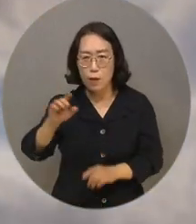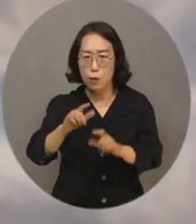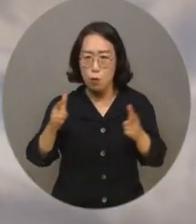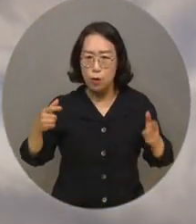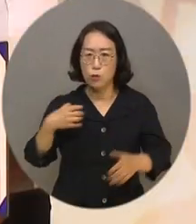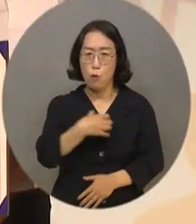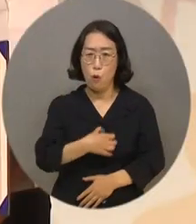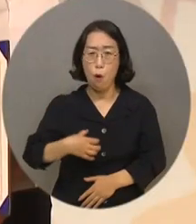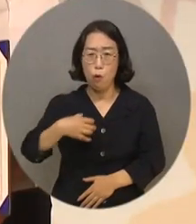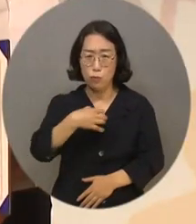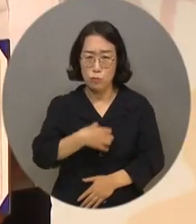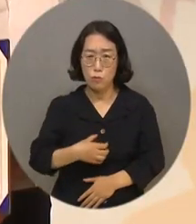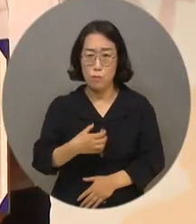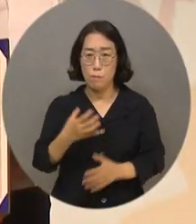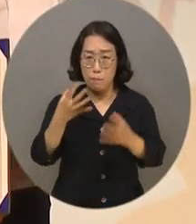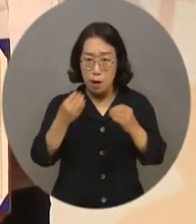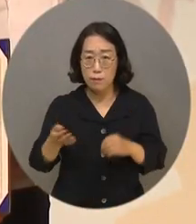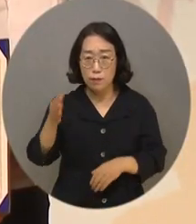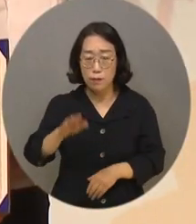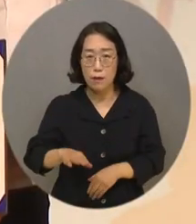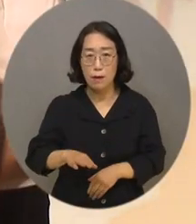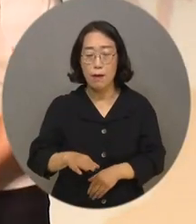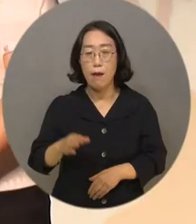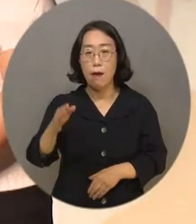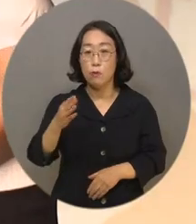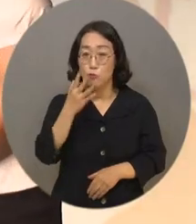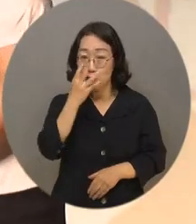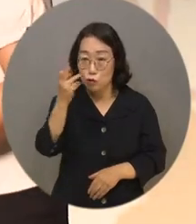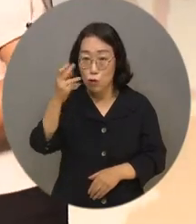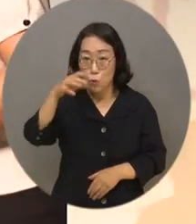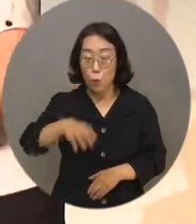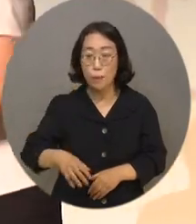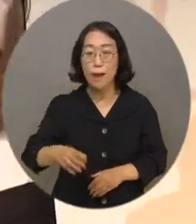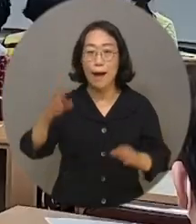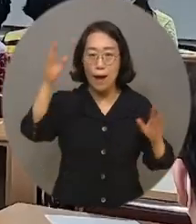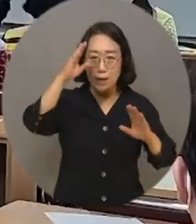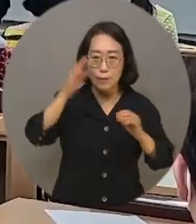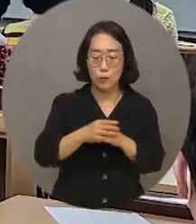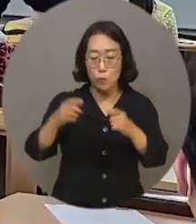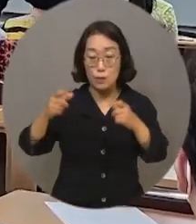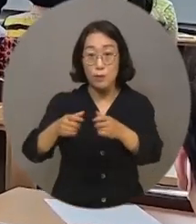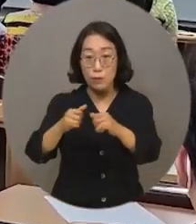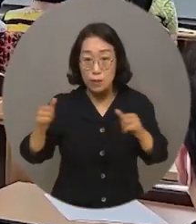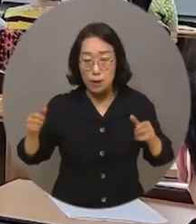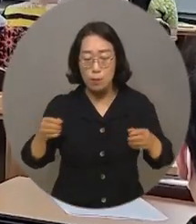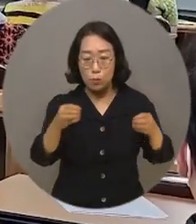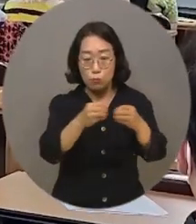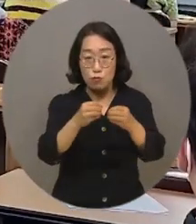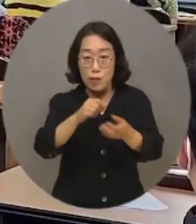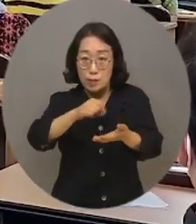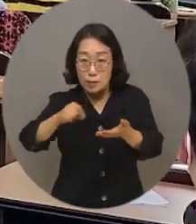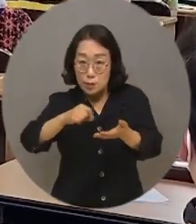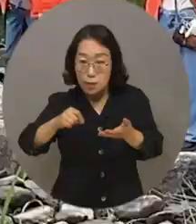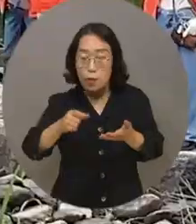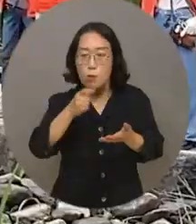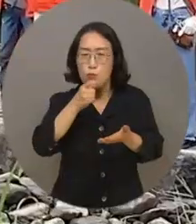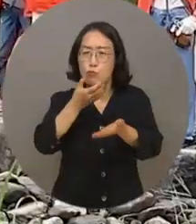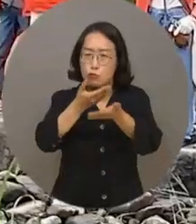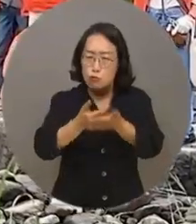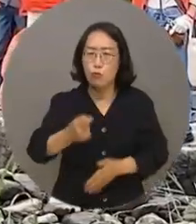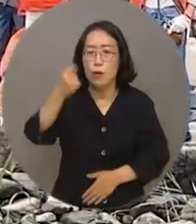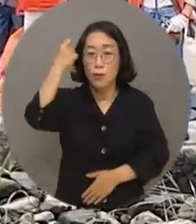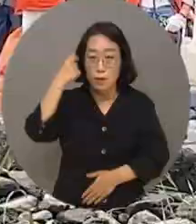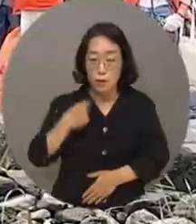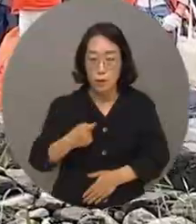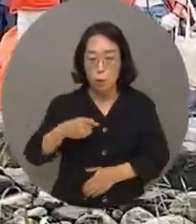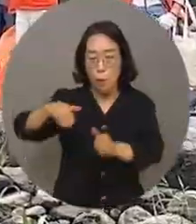떠오르는 요즘 미래를 만들어가는 주인공인 순천의 학생과 시민들은 글쓰기 활동으로 물의 소중함을 알리고